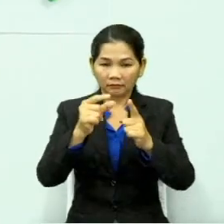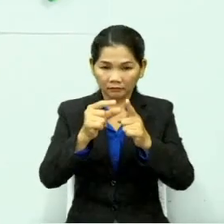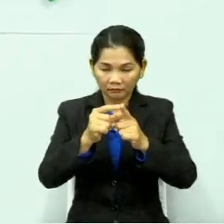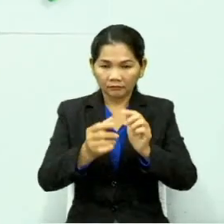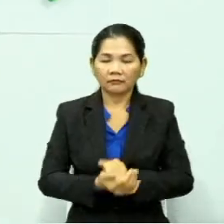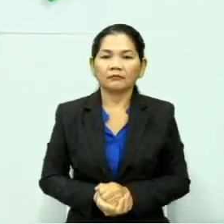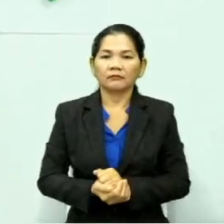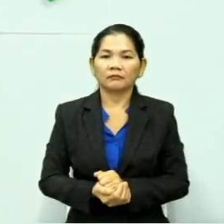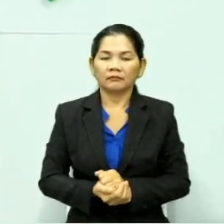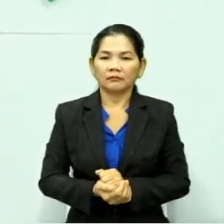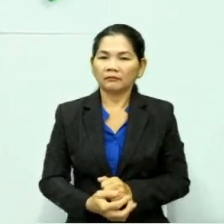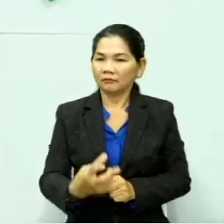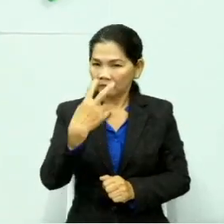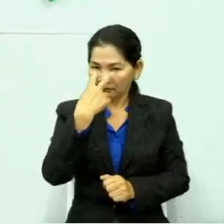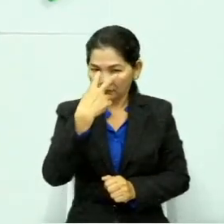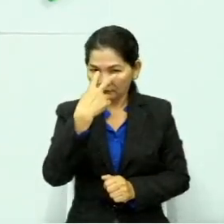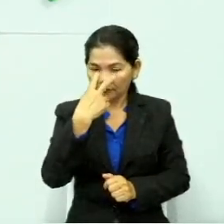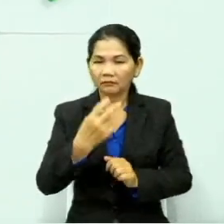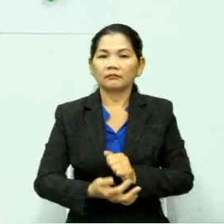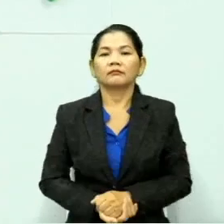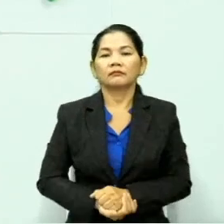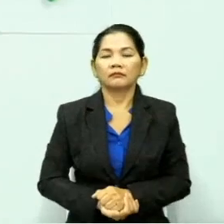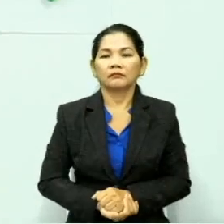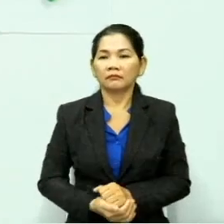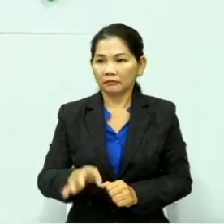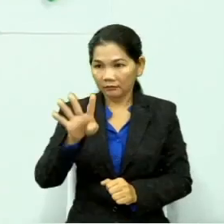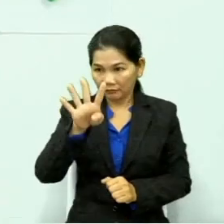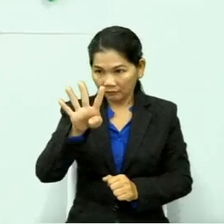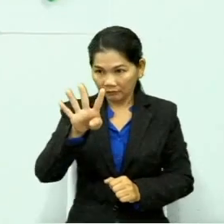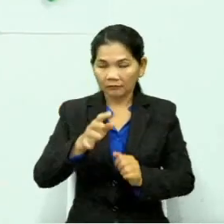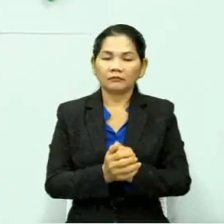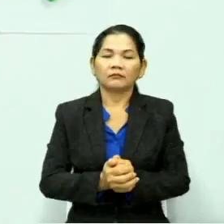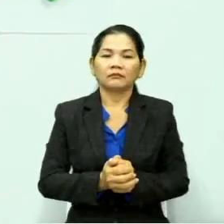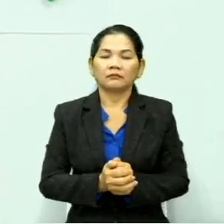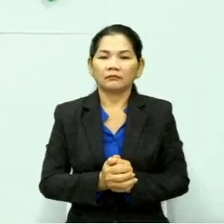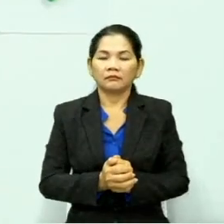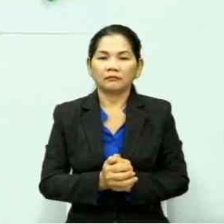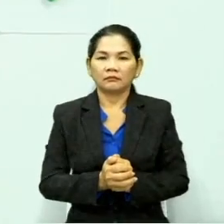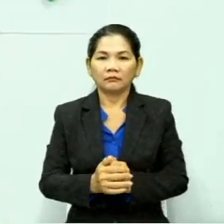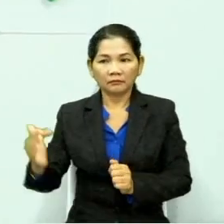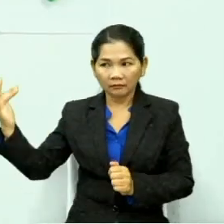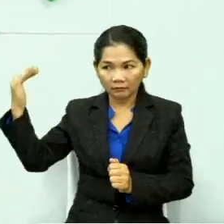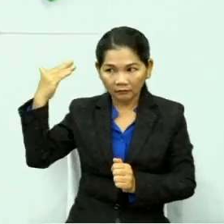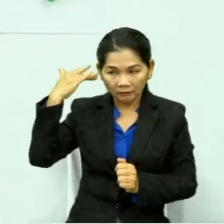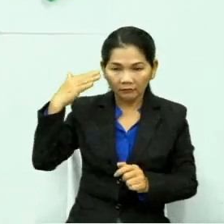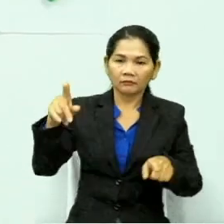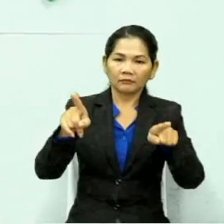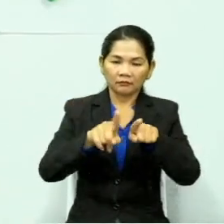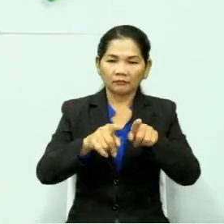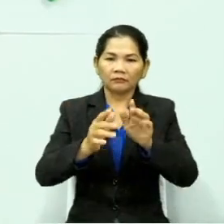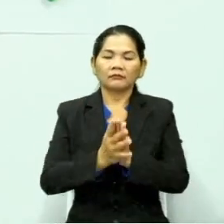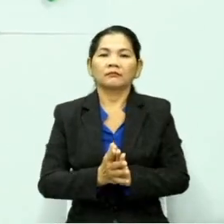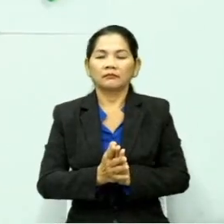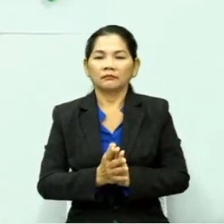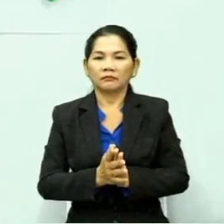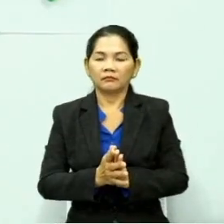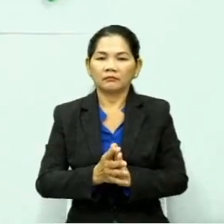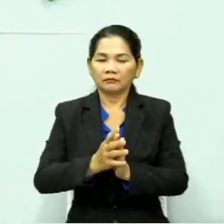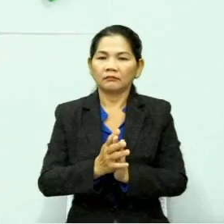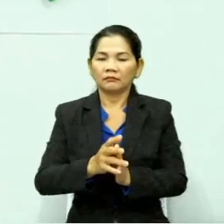phía nết ra bốn cho rộp sạ tứ sạ sắp nâng phía